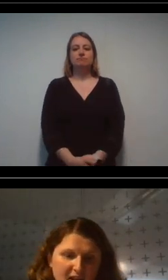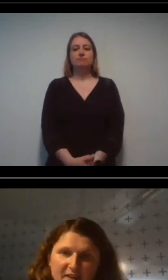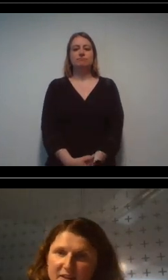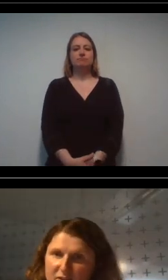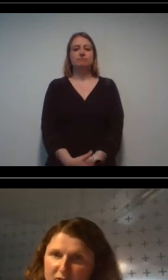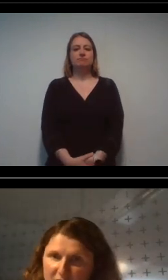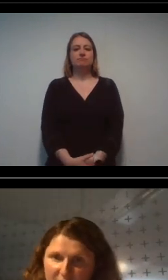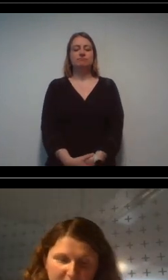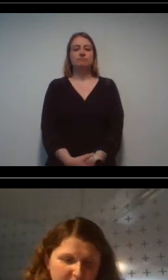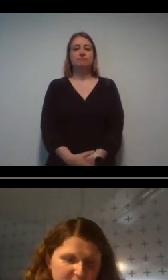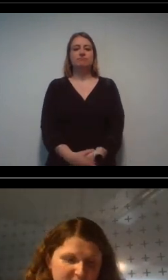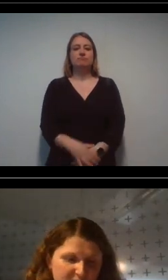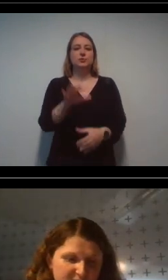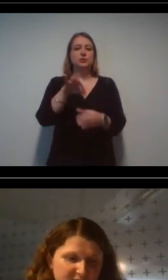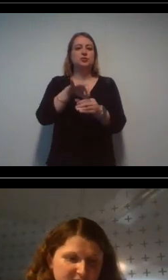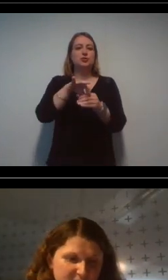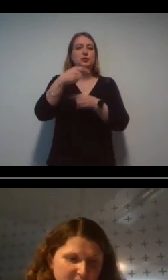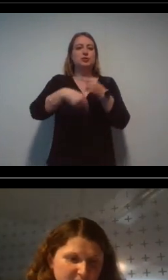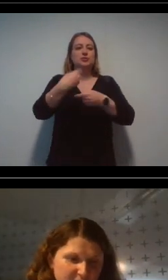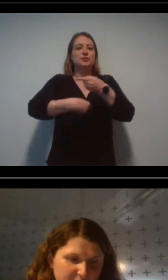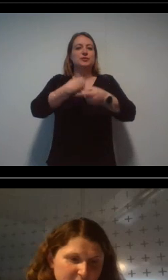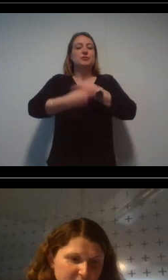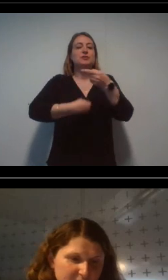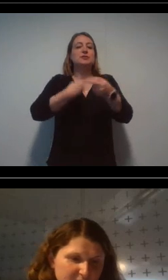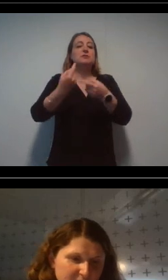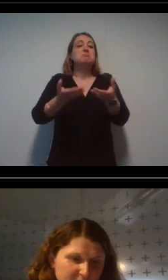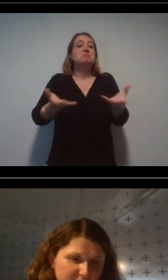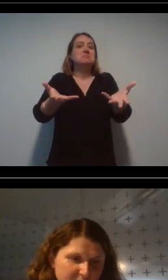Les votes arrivent. Allez-y, allez-y.